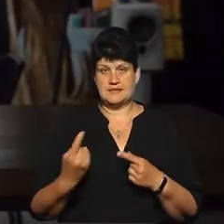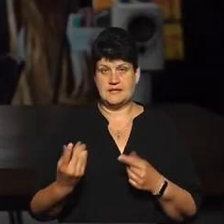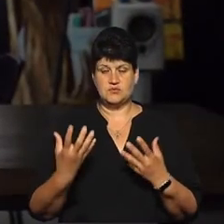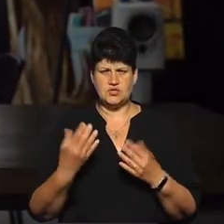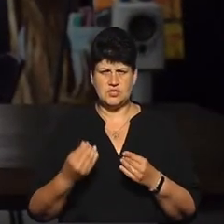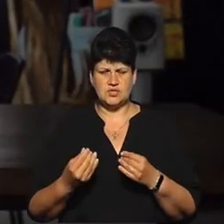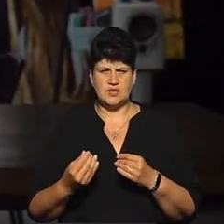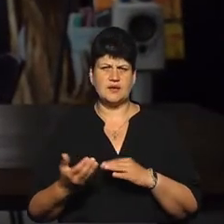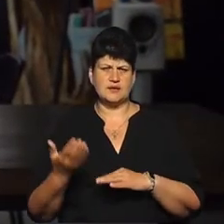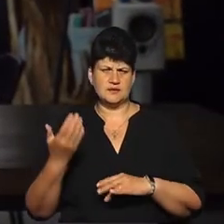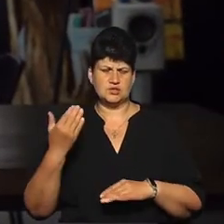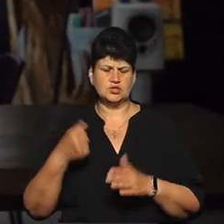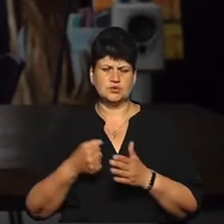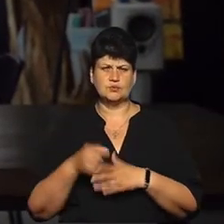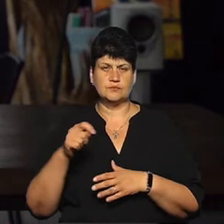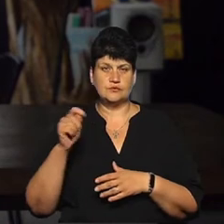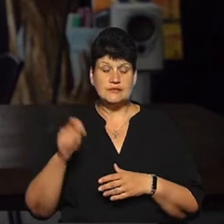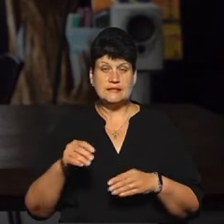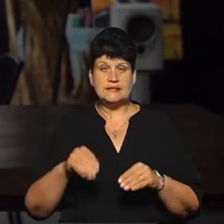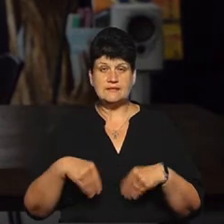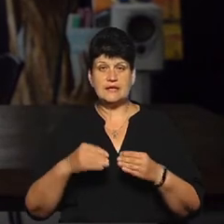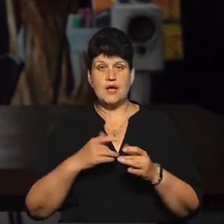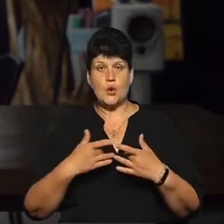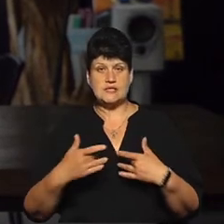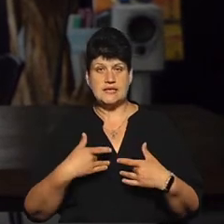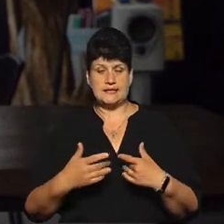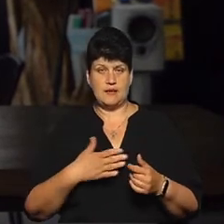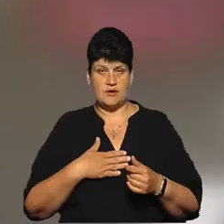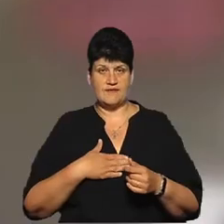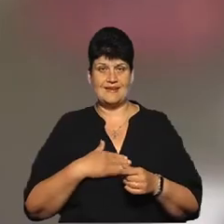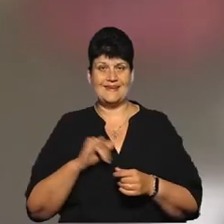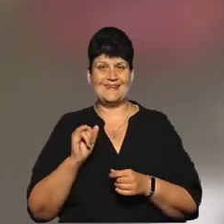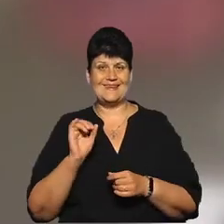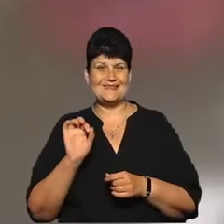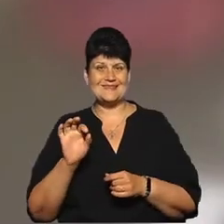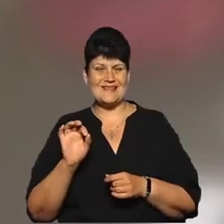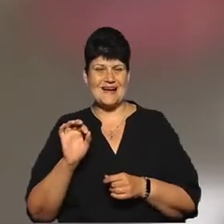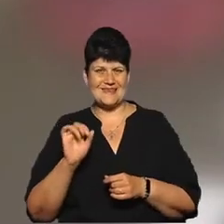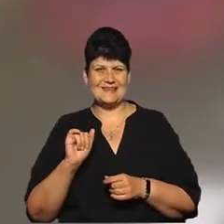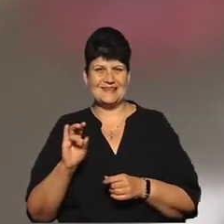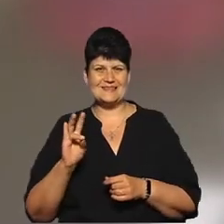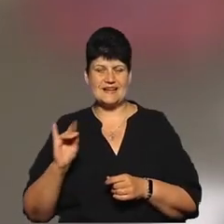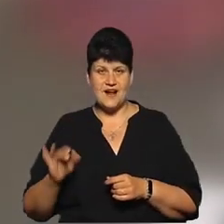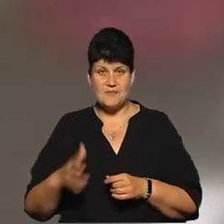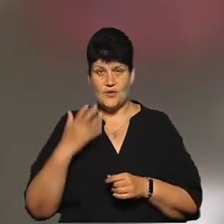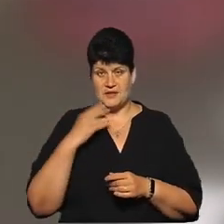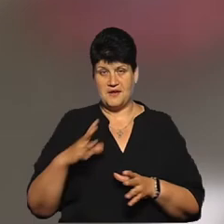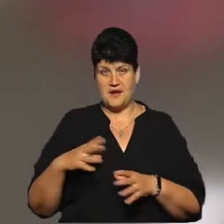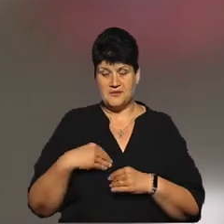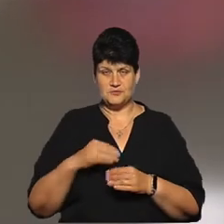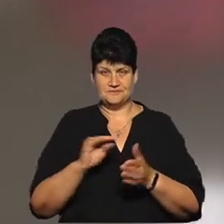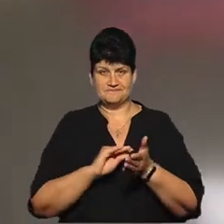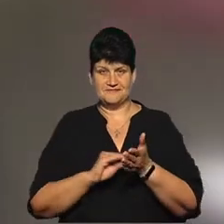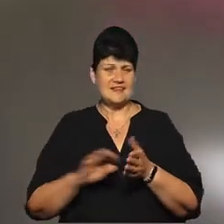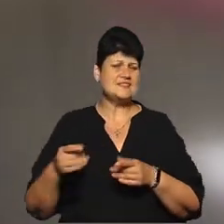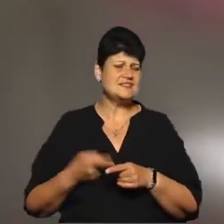задовго до повномасштабного вторгнення давали концерти для моєї аудиторії в інстаграмі, і він таким став улюбленцем. Як тільки я з ним якісь сторіз закидала, це